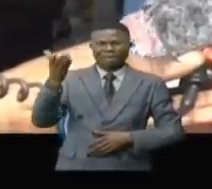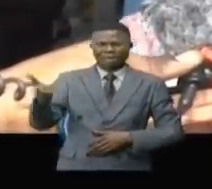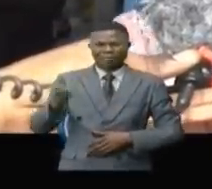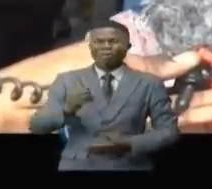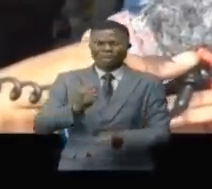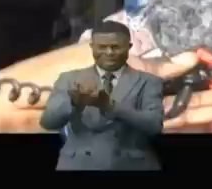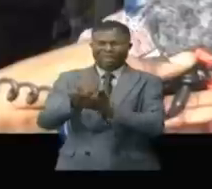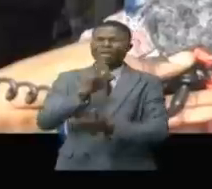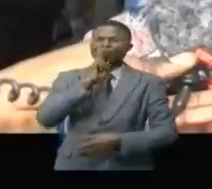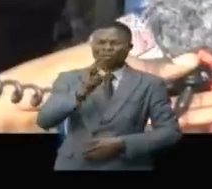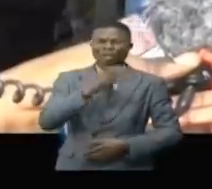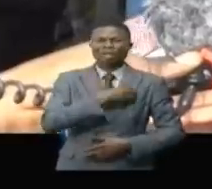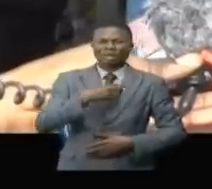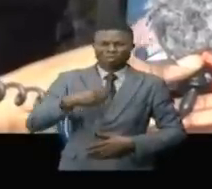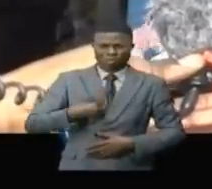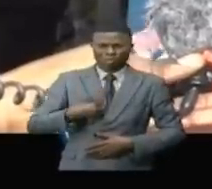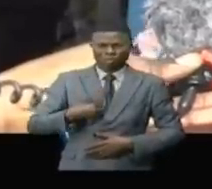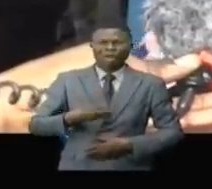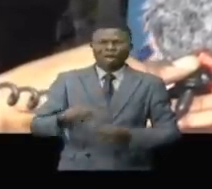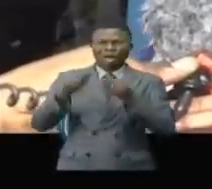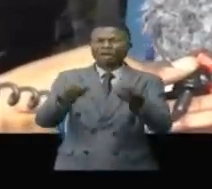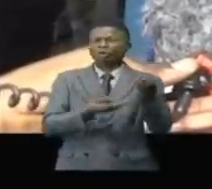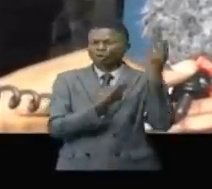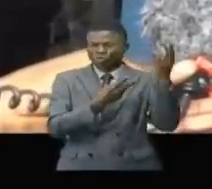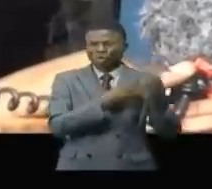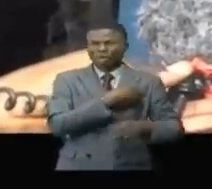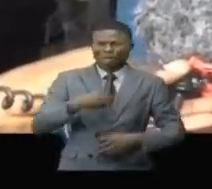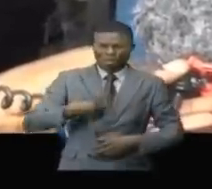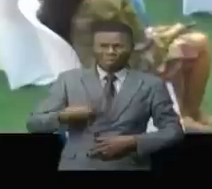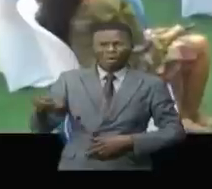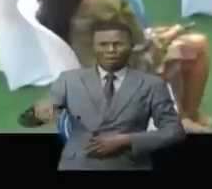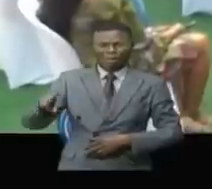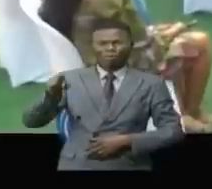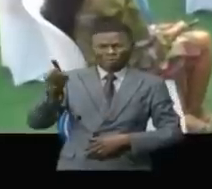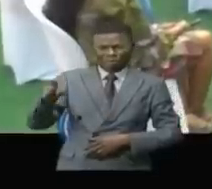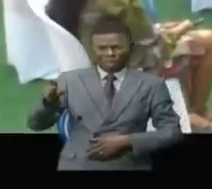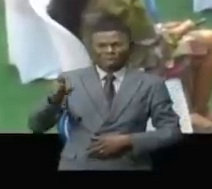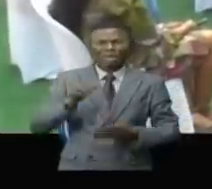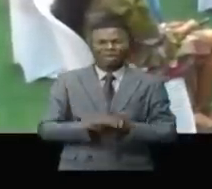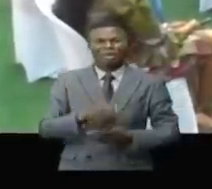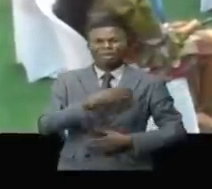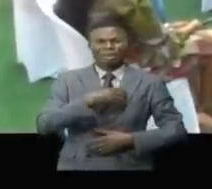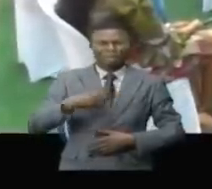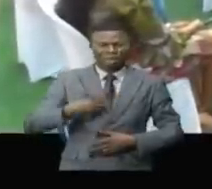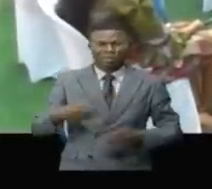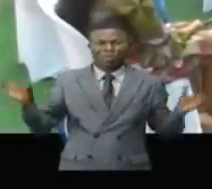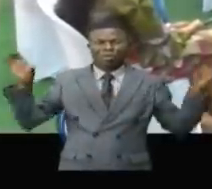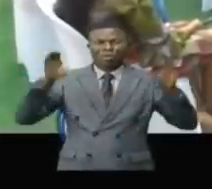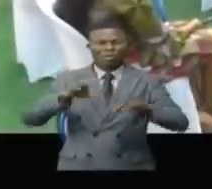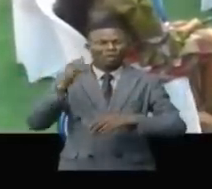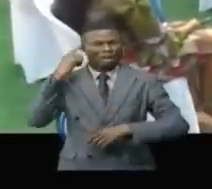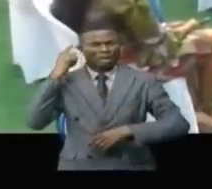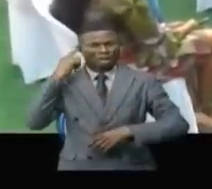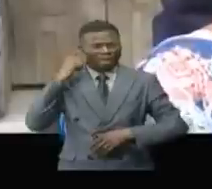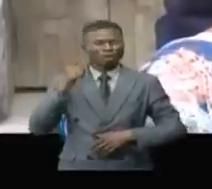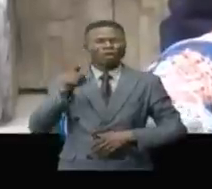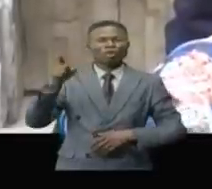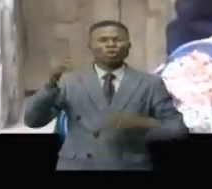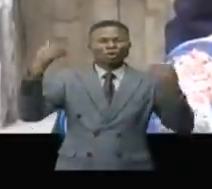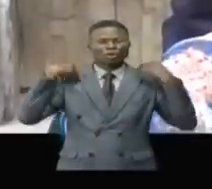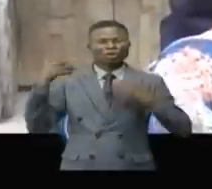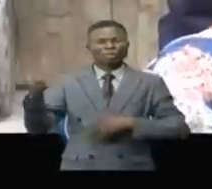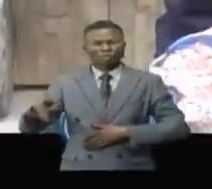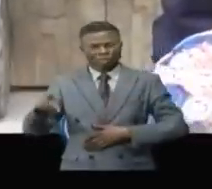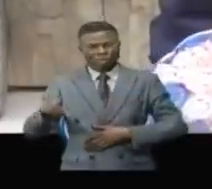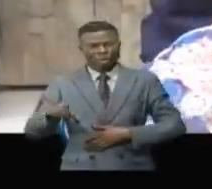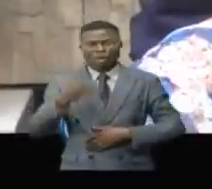aider à valoriser la femme de la province de Maïndombé. Ces femmes qui sont venues écouter le gouverneur Rita Bola lui